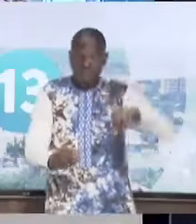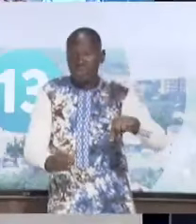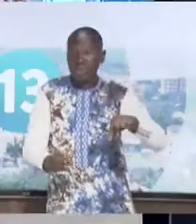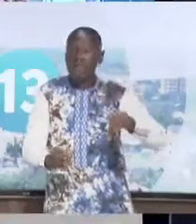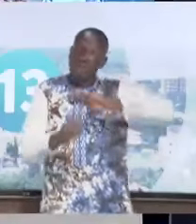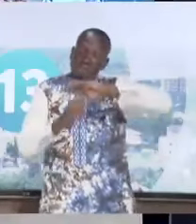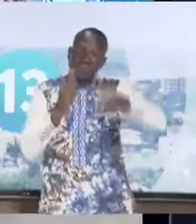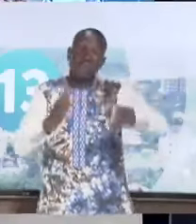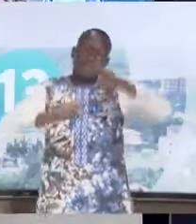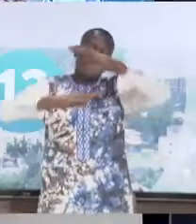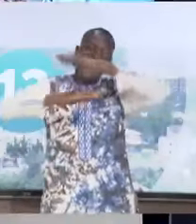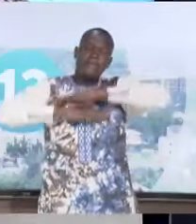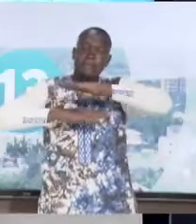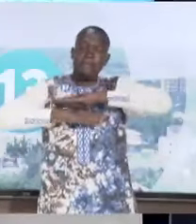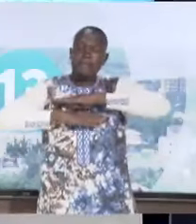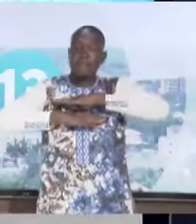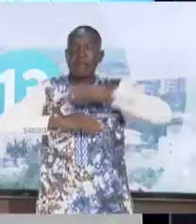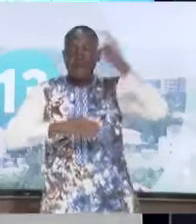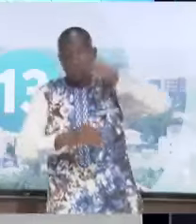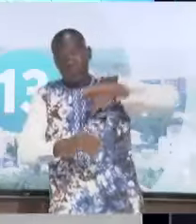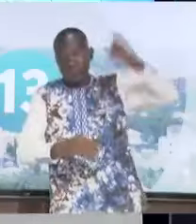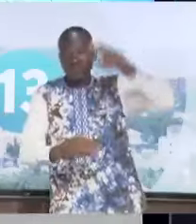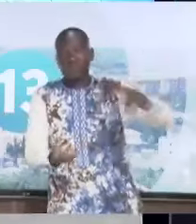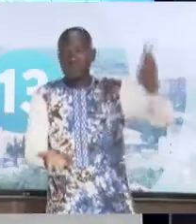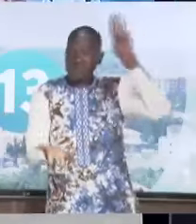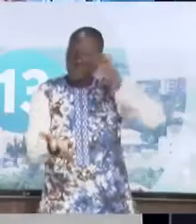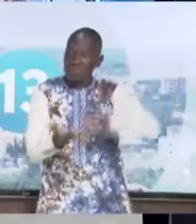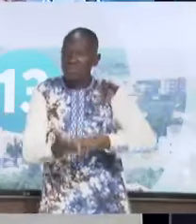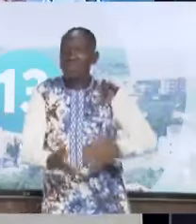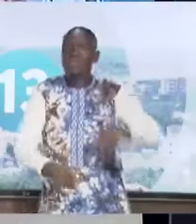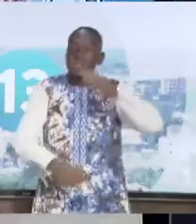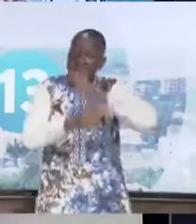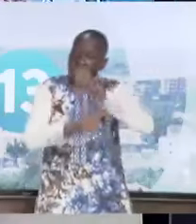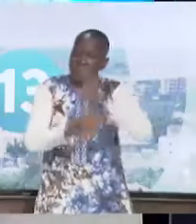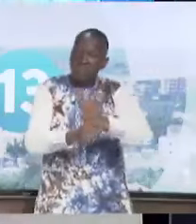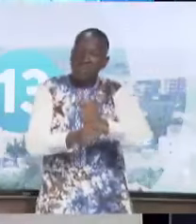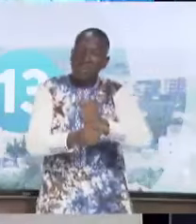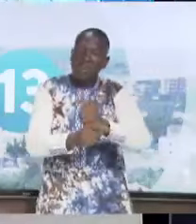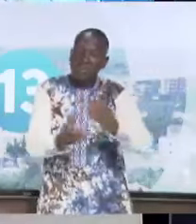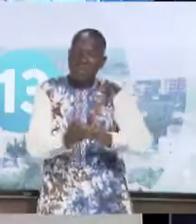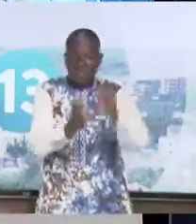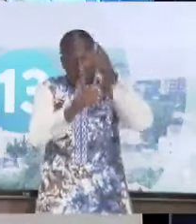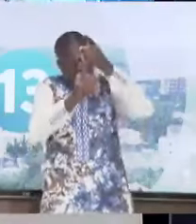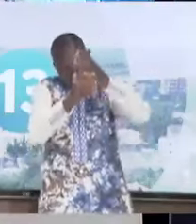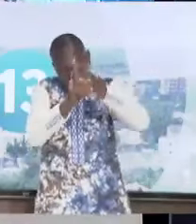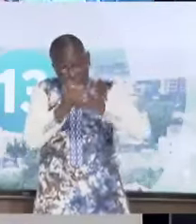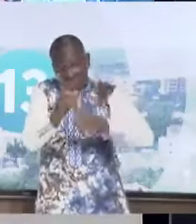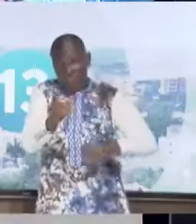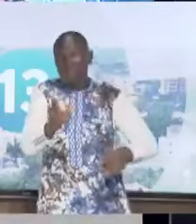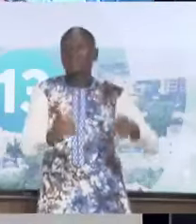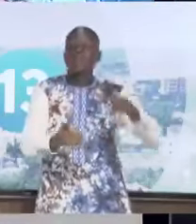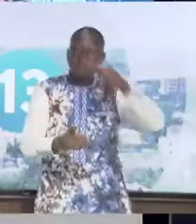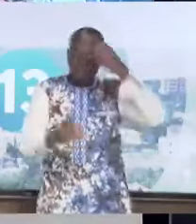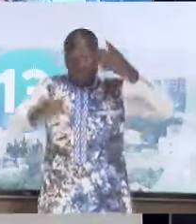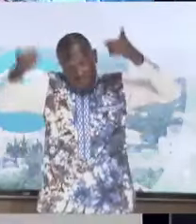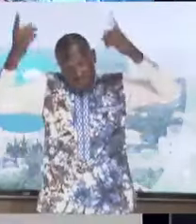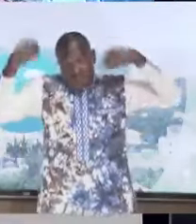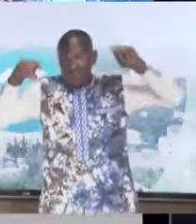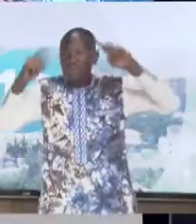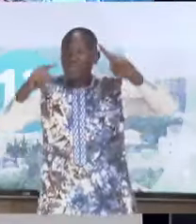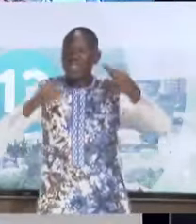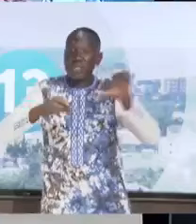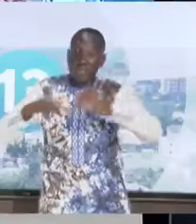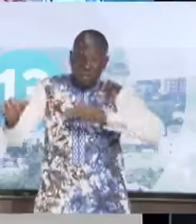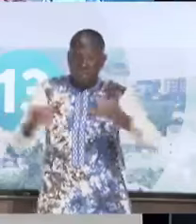globalement satisfaisant à cette étape donc de la mise en œuvre donc du relevé mensuel, parce que nous avons réussi à faire